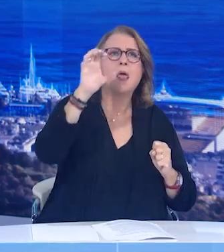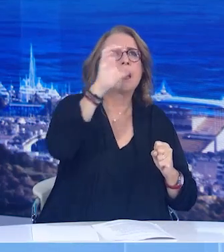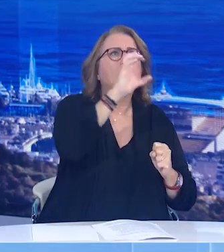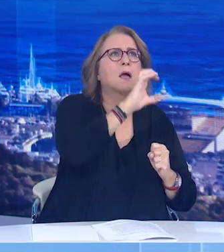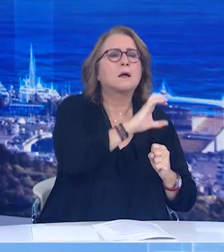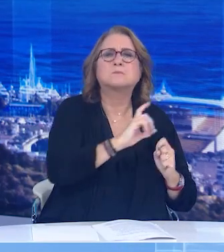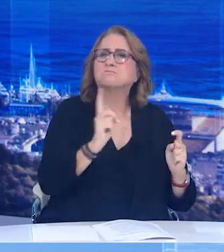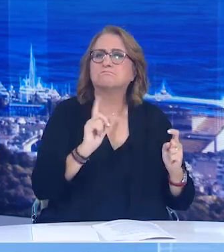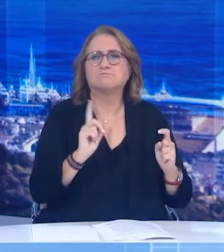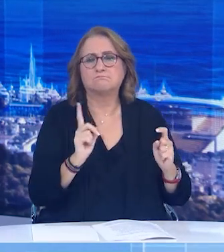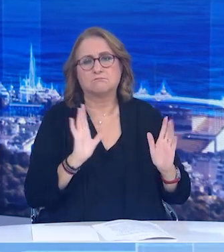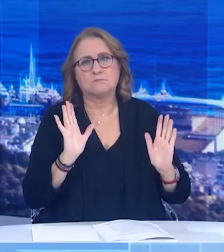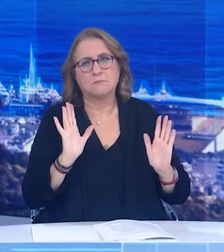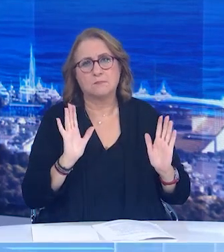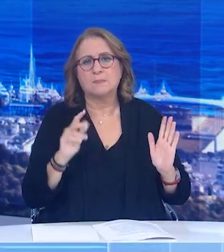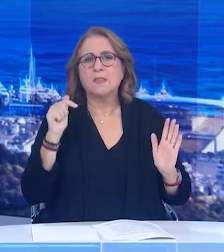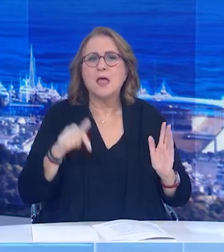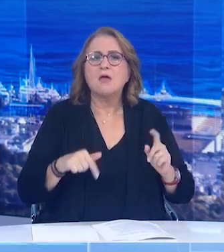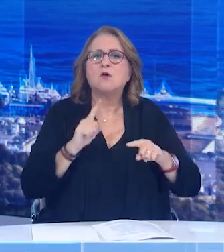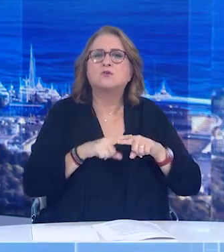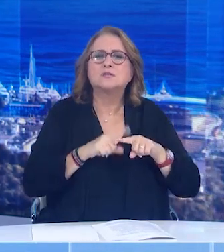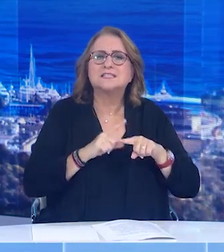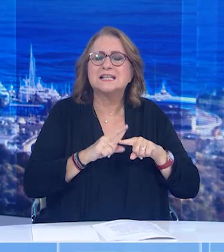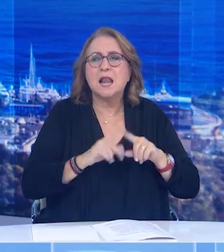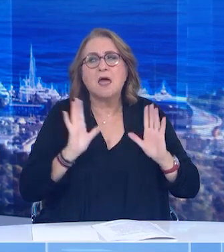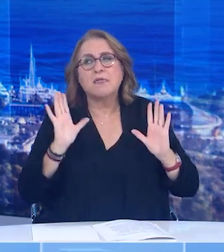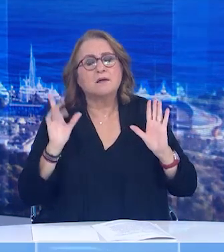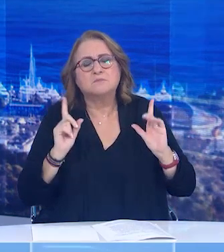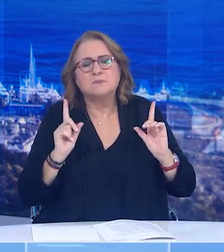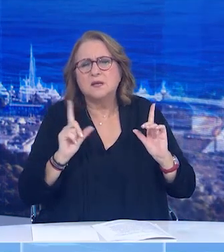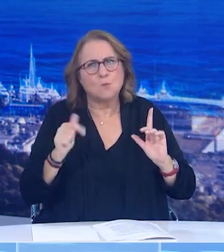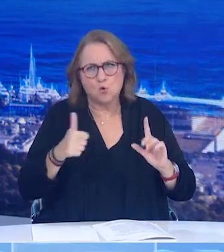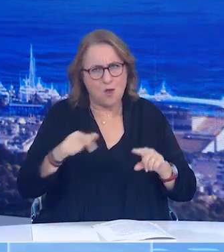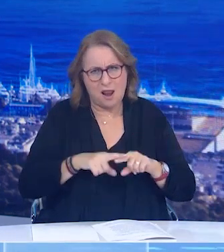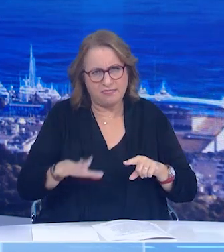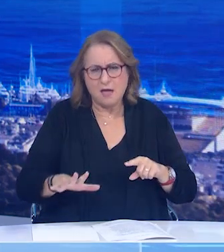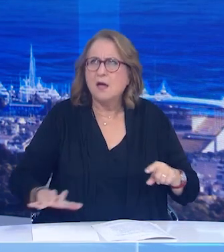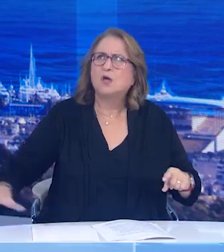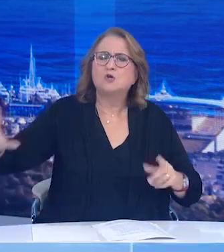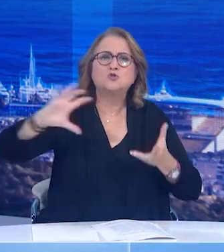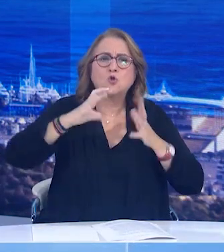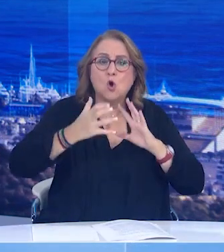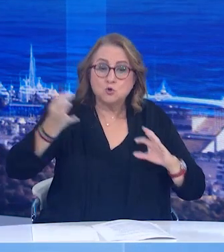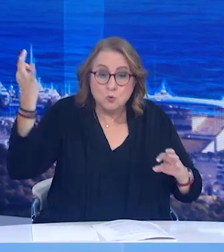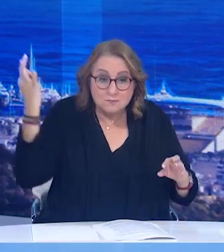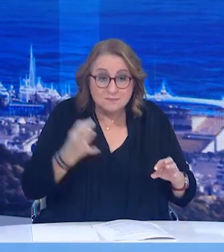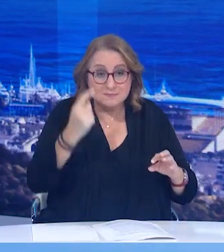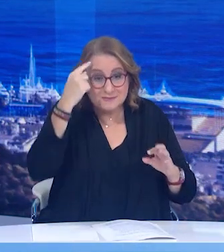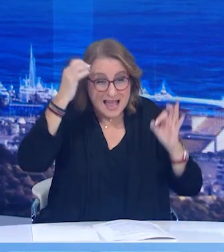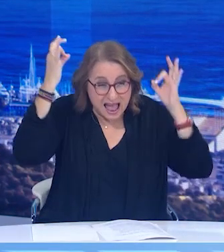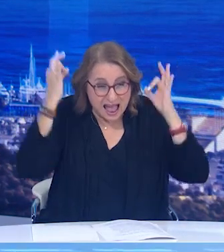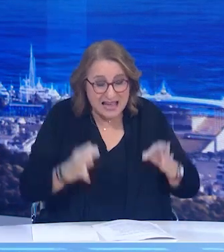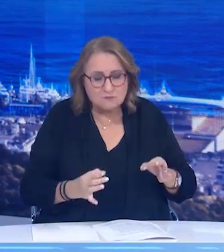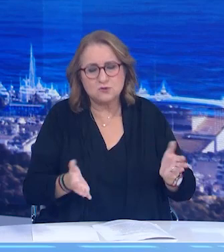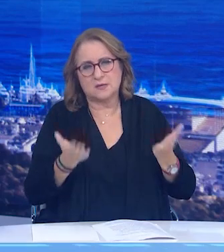Ελλάδα, γενικά για το ποσοστό της ανοσίας που υπάρχει στον πληθυσμό. Είναι όμως μια ρεαλιστική εκτίμηση το 75% σε κάποιες τουλάχιστον